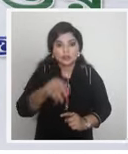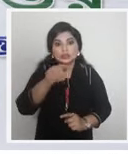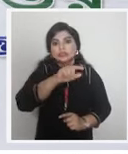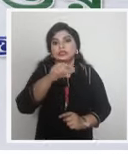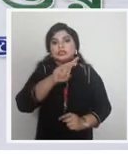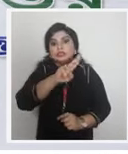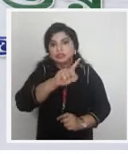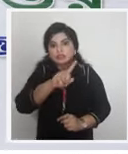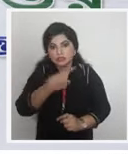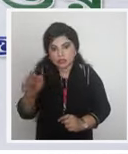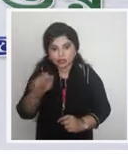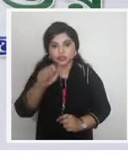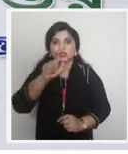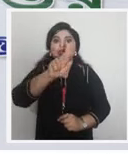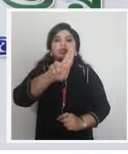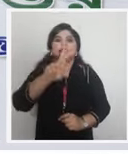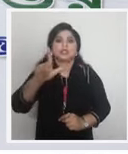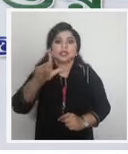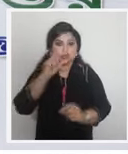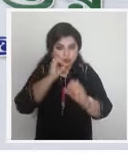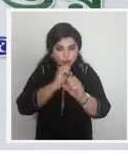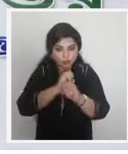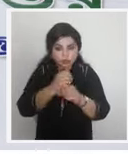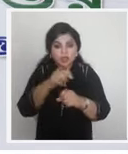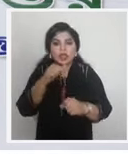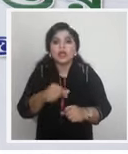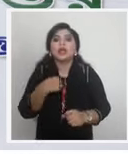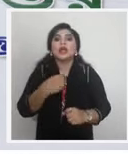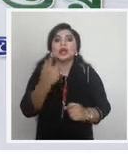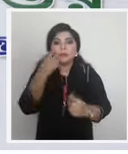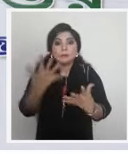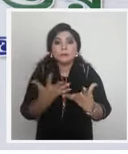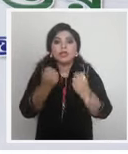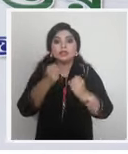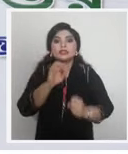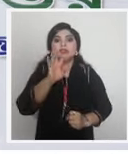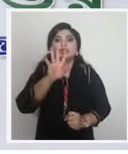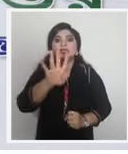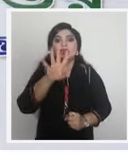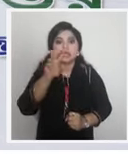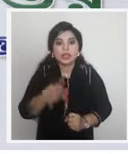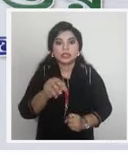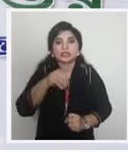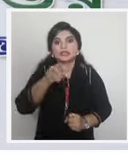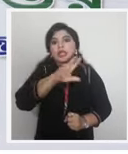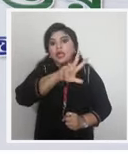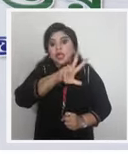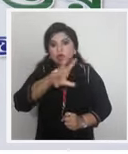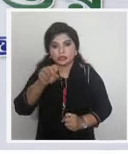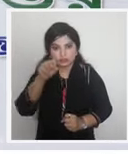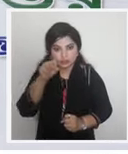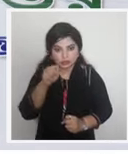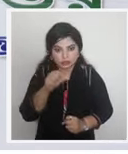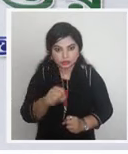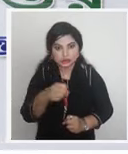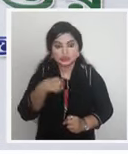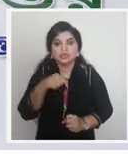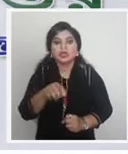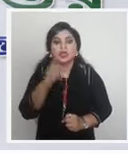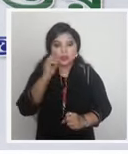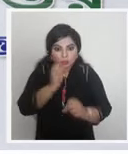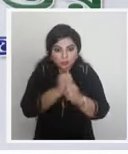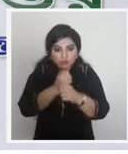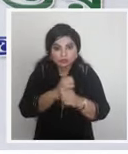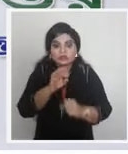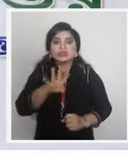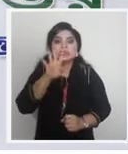551,244টি নমুনা এবং গত 24 ঘন্টায় যা পরীক্ষা হয়েছে 17,527টির মধ্যে শনাক্ত হয়েছেন